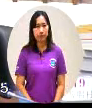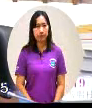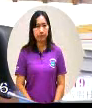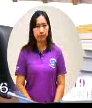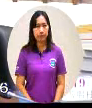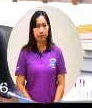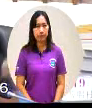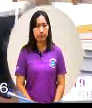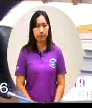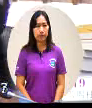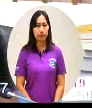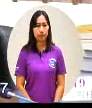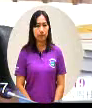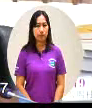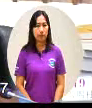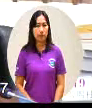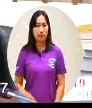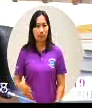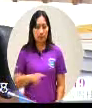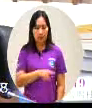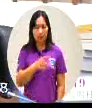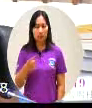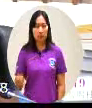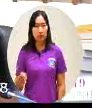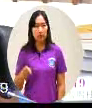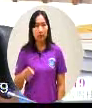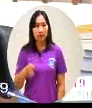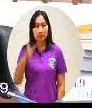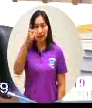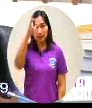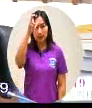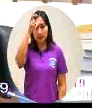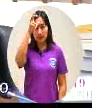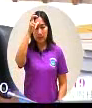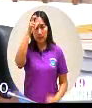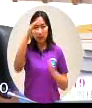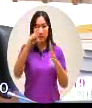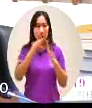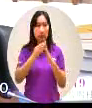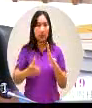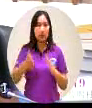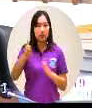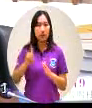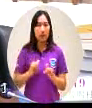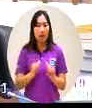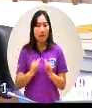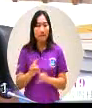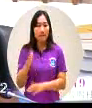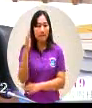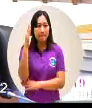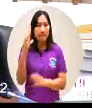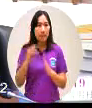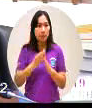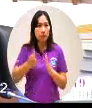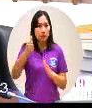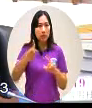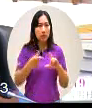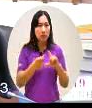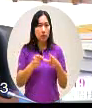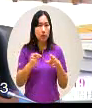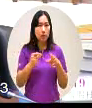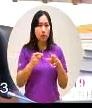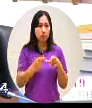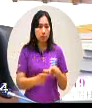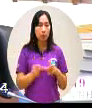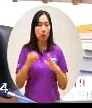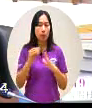啊，所以去这个议题吼，那么来含咱的警察局吼、洪局长吼，啊，跟咱的民政局长，啊，跟咱的区公所吼，阮的区长，事